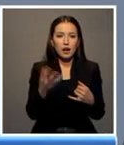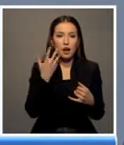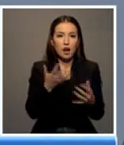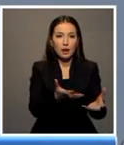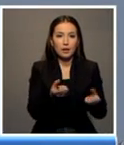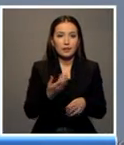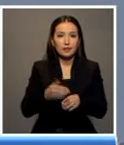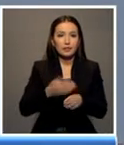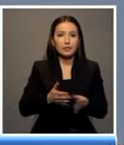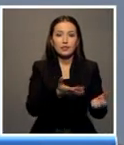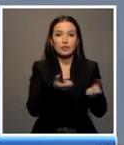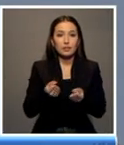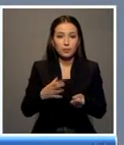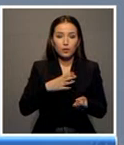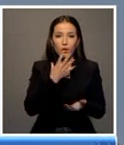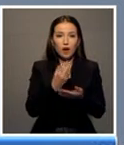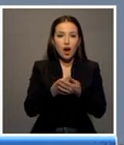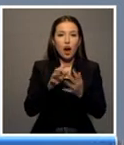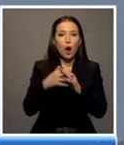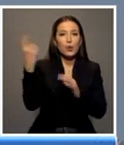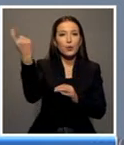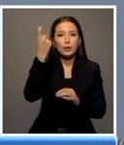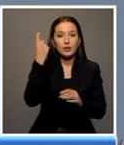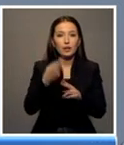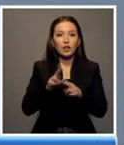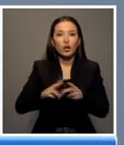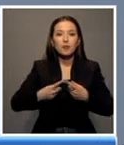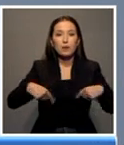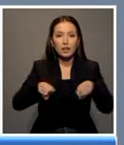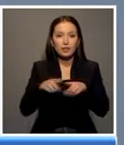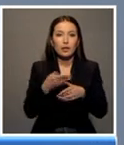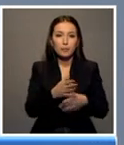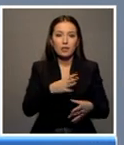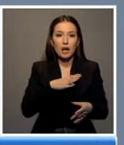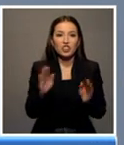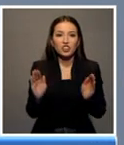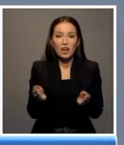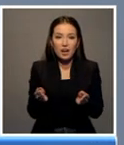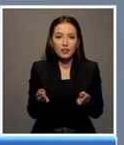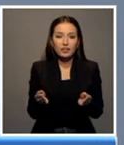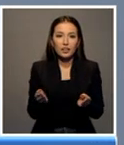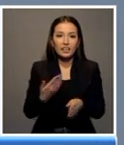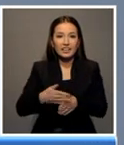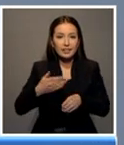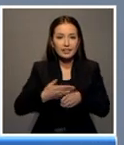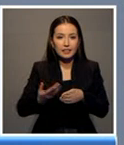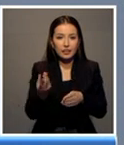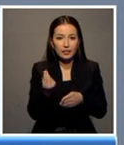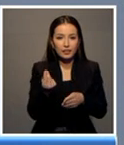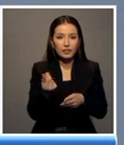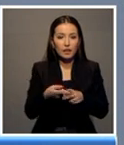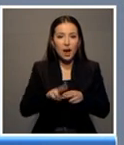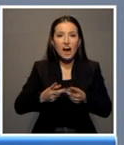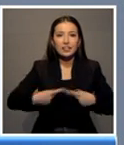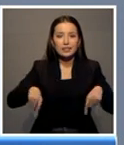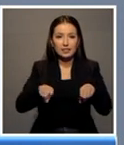кезде Қазагро корпорация беріп жатыр. Қазагро корпорацияны өзі бермейді, ол шағын микрокредиттік